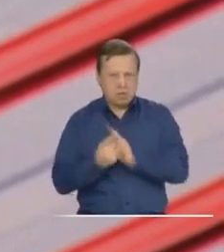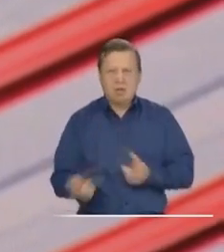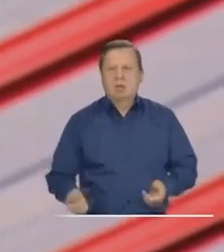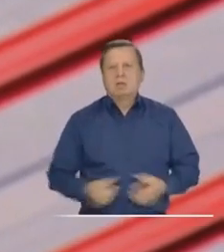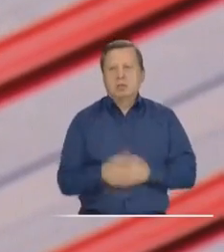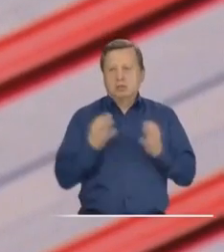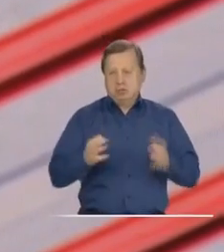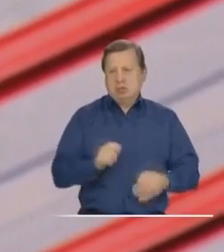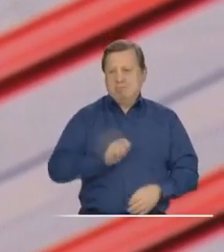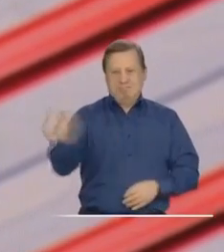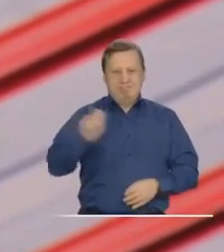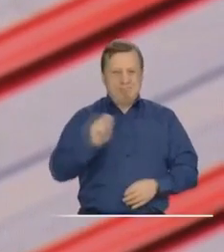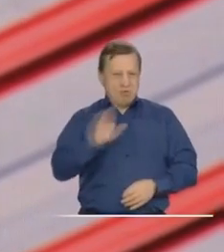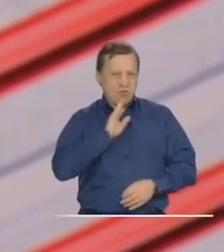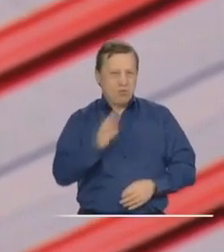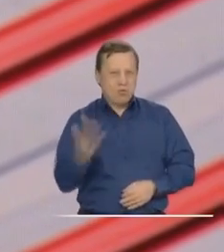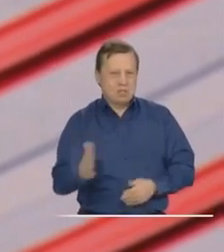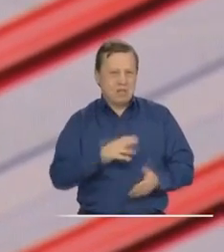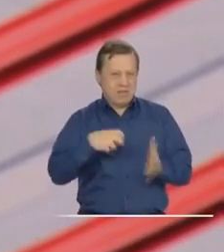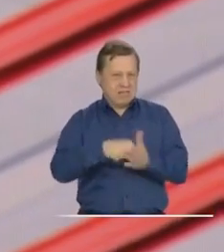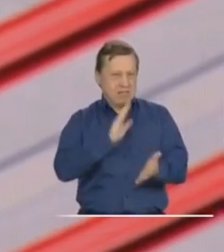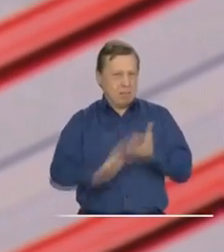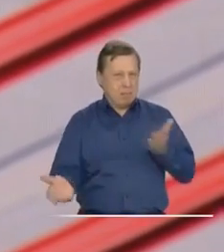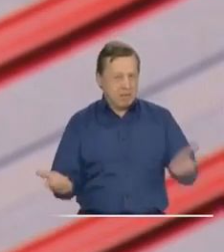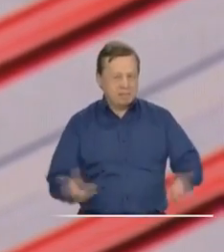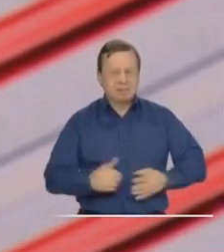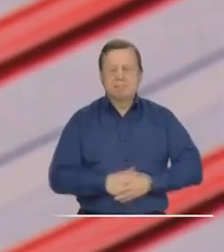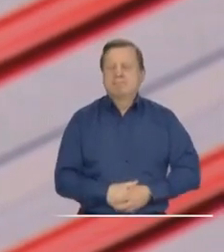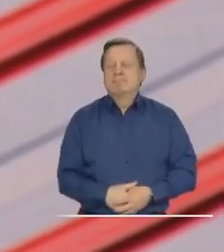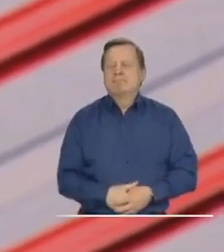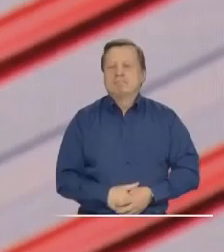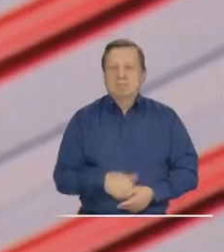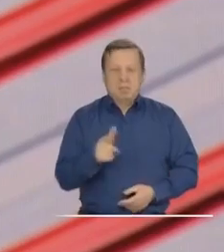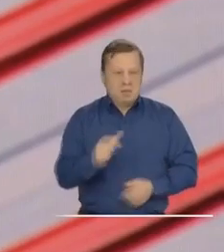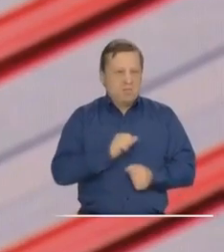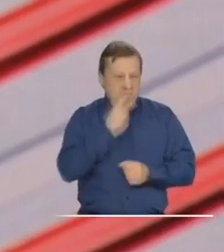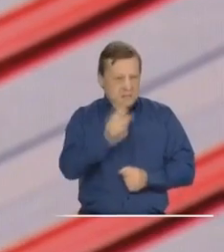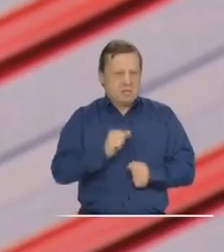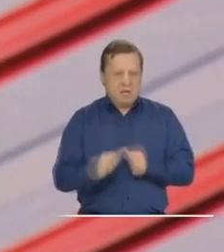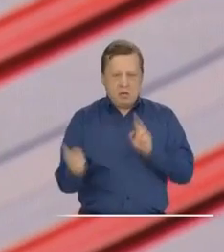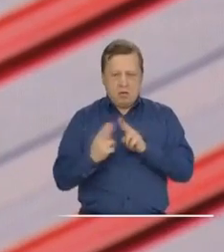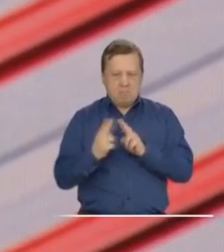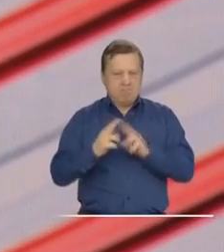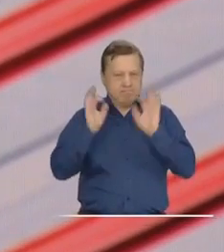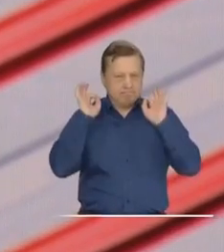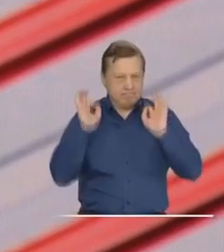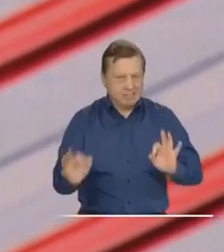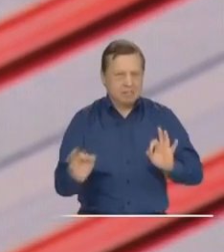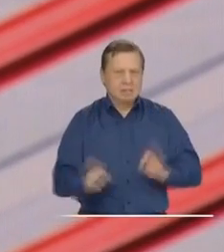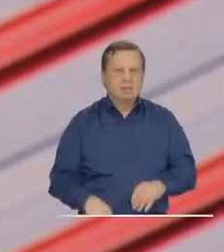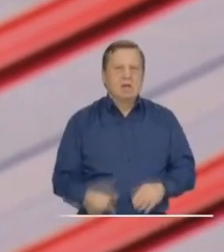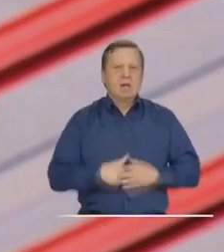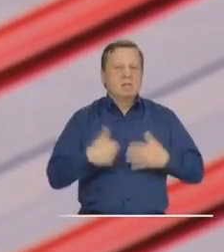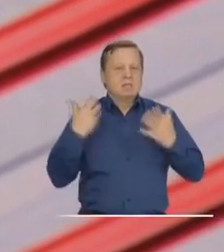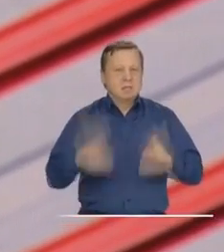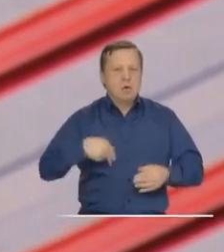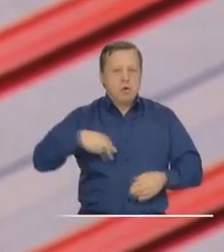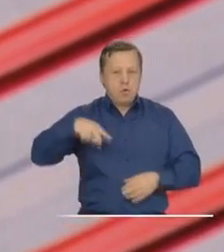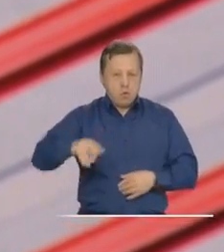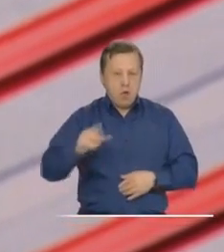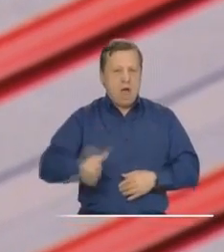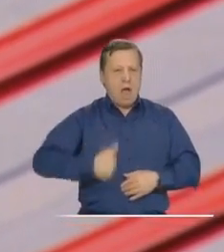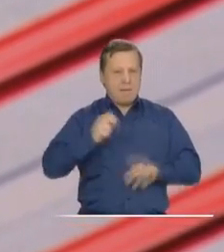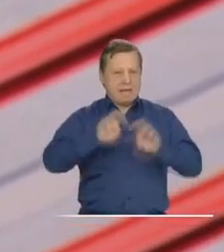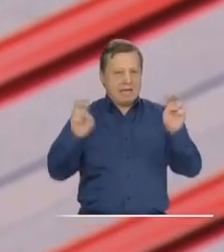dzisiaj do stanów zjednoczonych bez wiz więc to pokazuje że to relacje są bardzo dobre chciałbym żebyśmy pomogli też unii europejskiej wyjść z tego